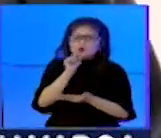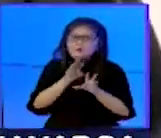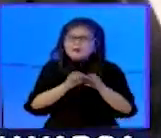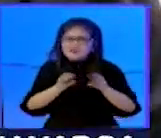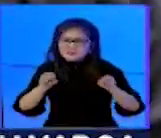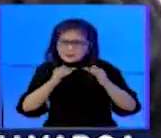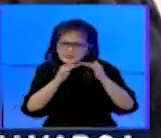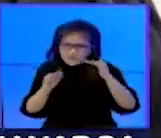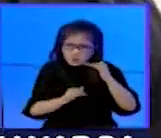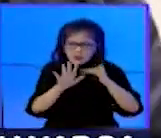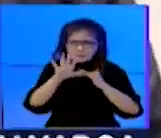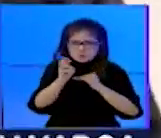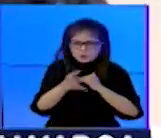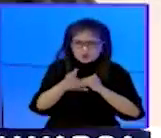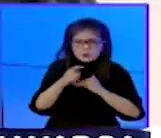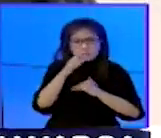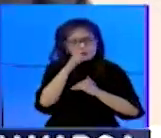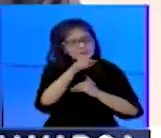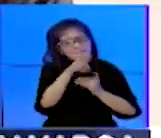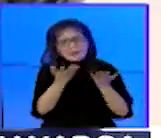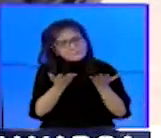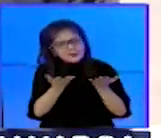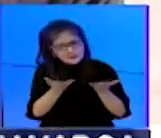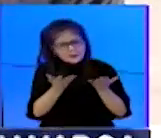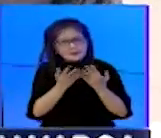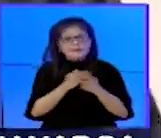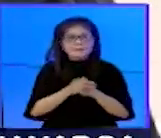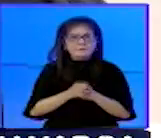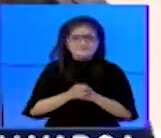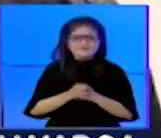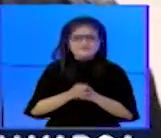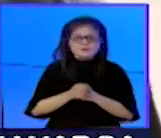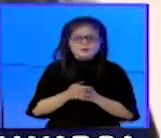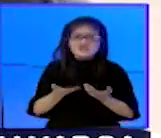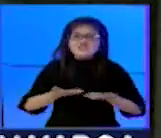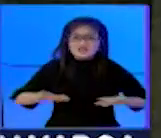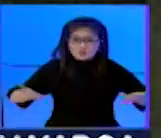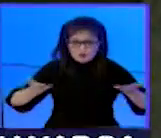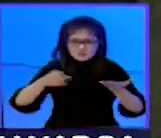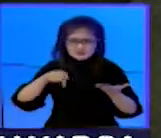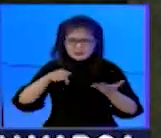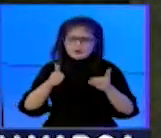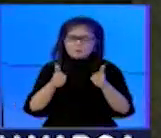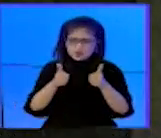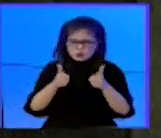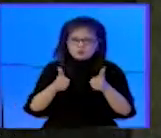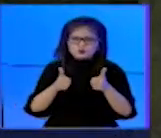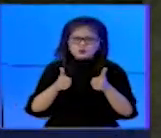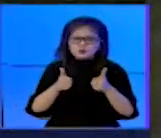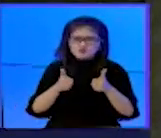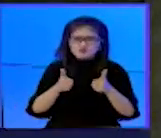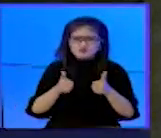5 juta. Menurut Abang, program itu seperti apa? Untuk masa sulit sekarang itu bagus banget ya buat